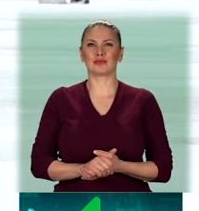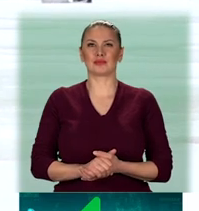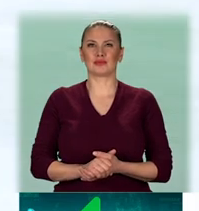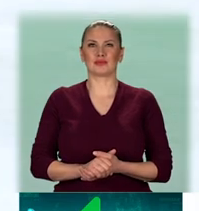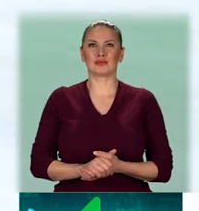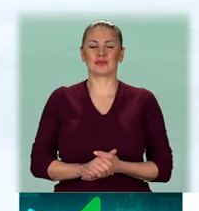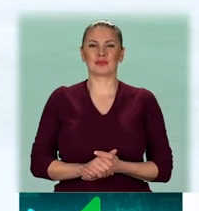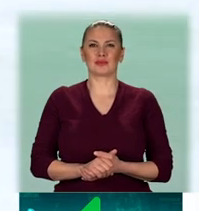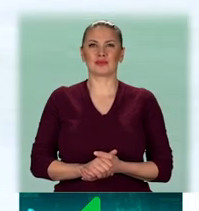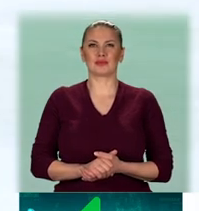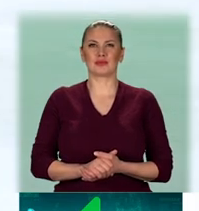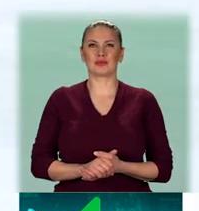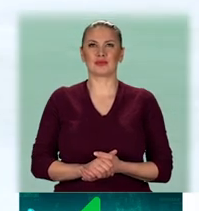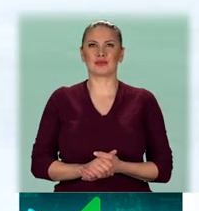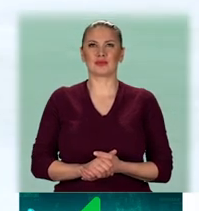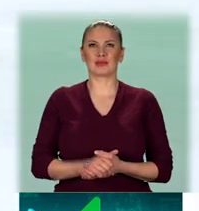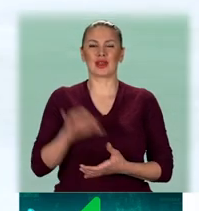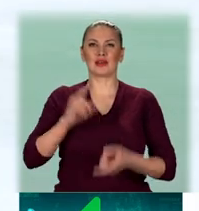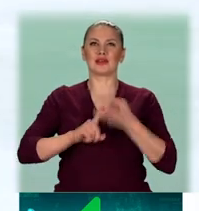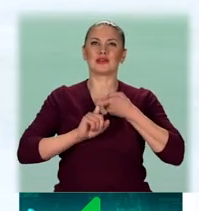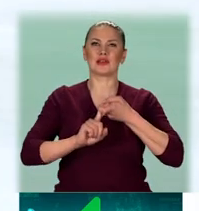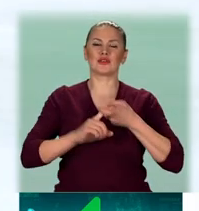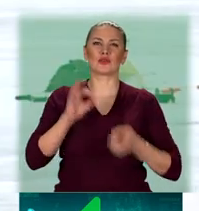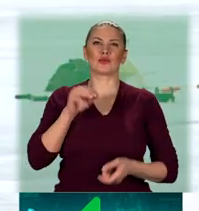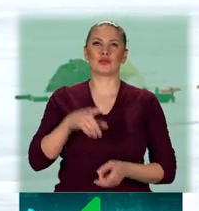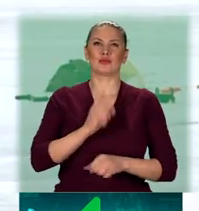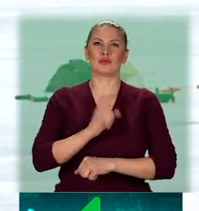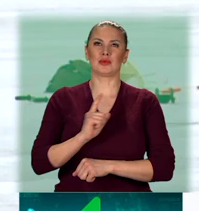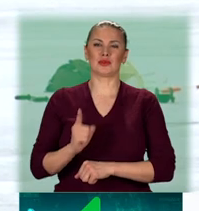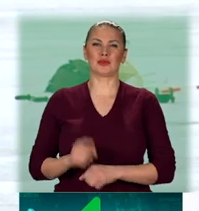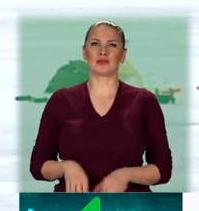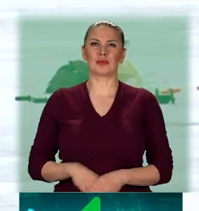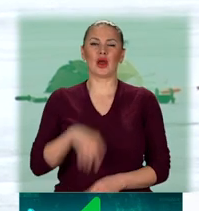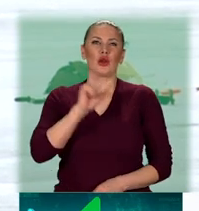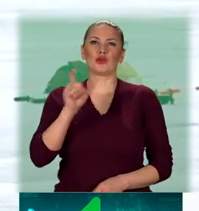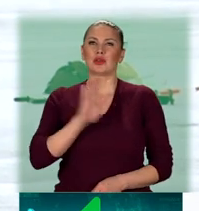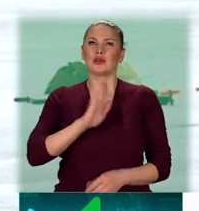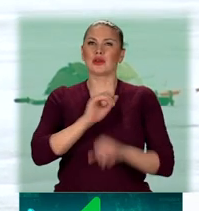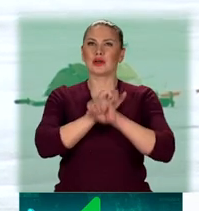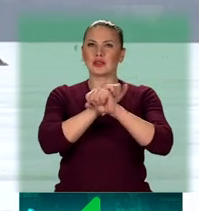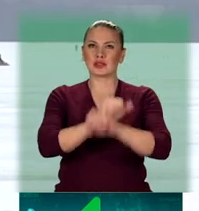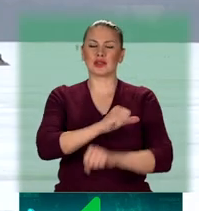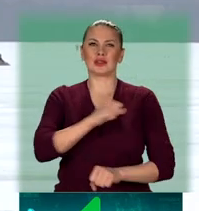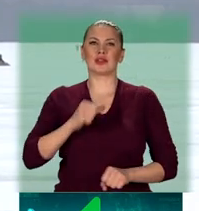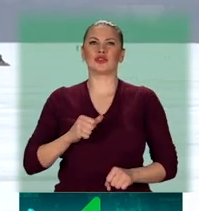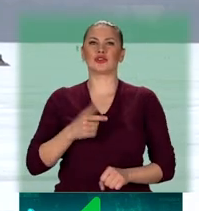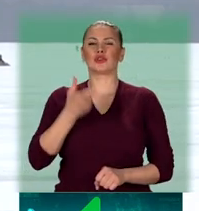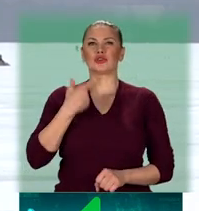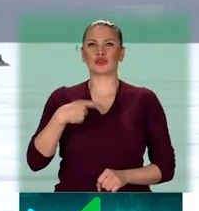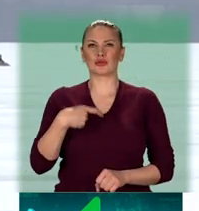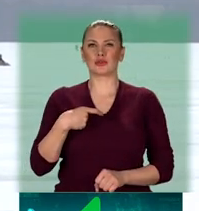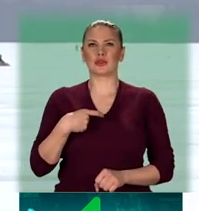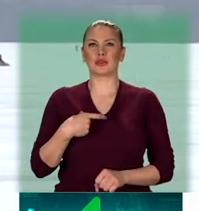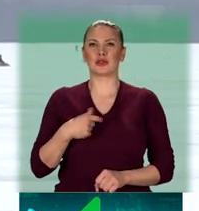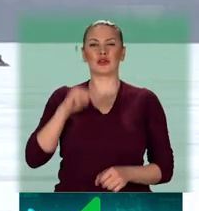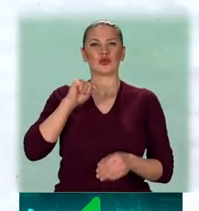города выехали. А здесь уже было много народу? Уже прилично. Людей не останавливает даже собственный инстинкт самосохранения. И это